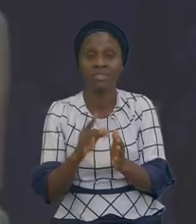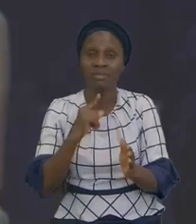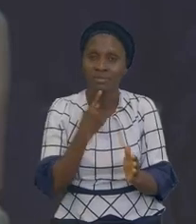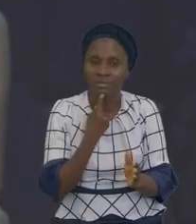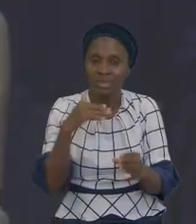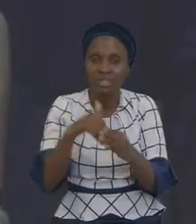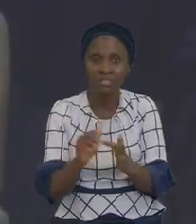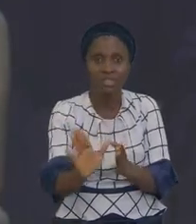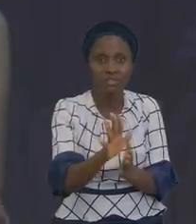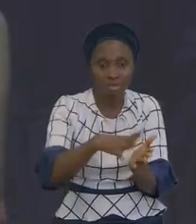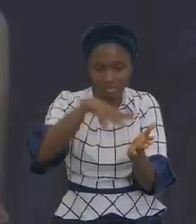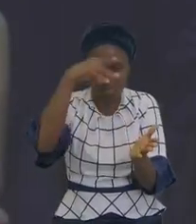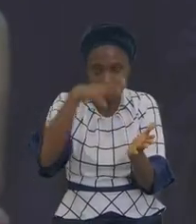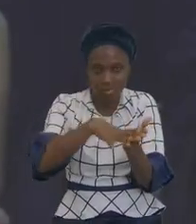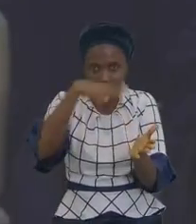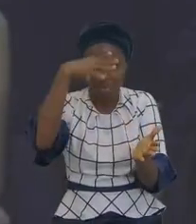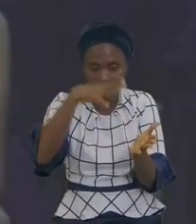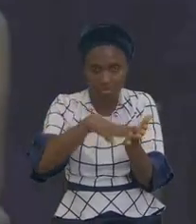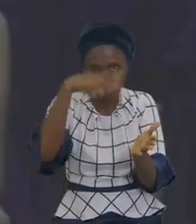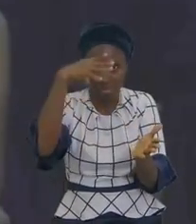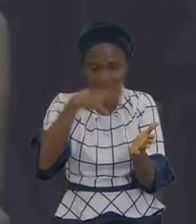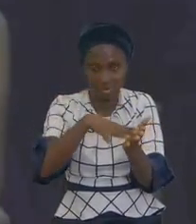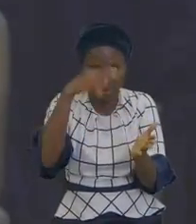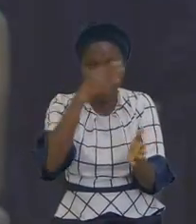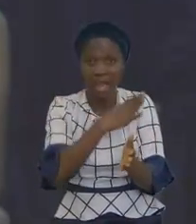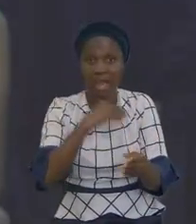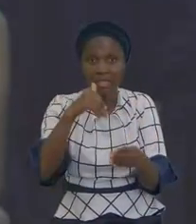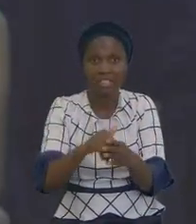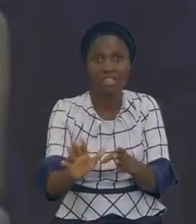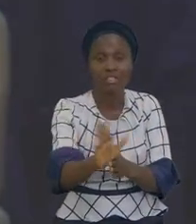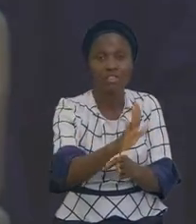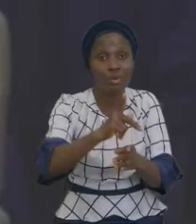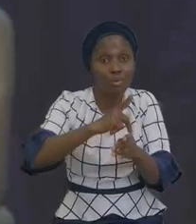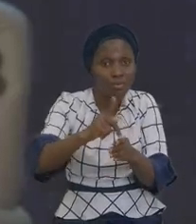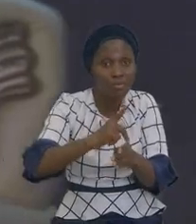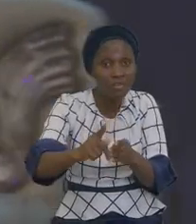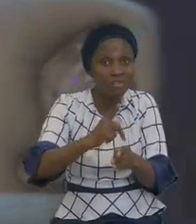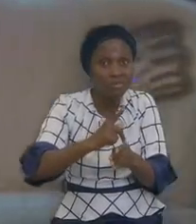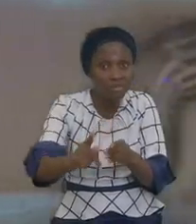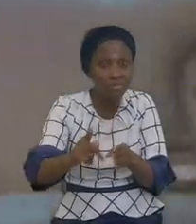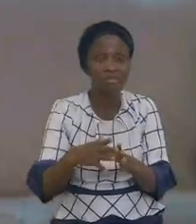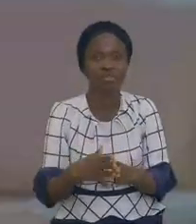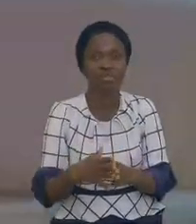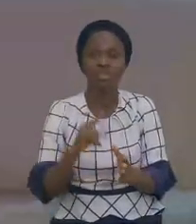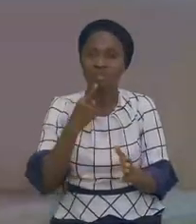ta profession. Tu es diligent dans tous les domaines de ta vie, de ton style de vie.